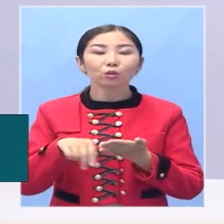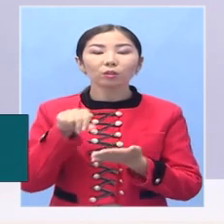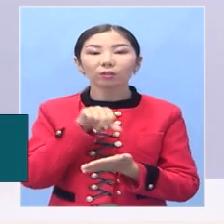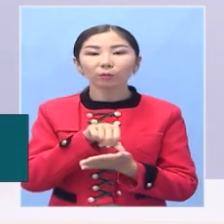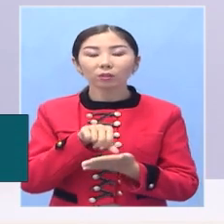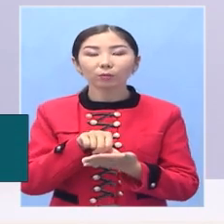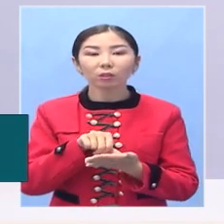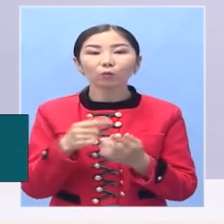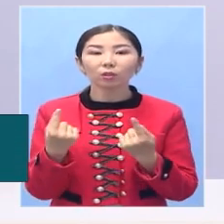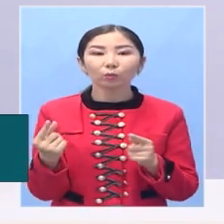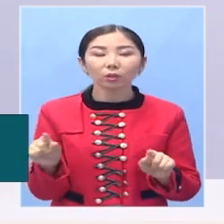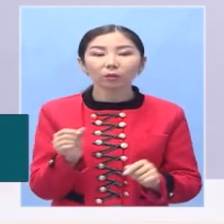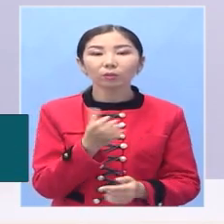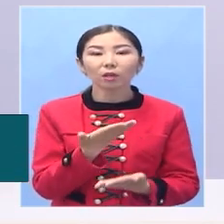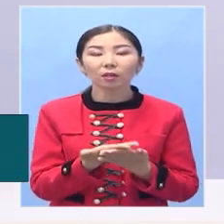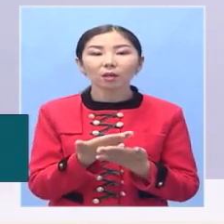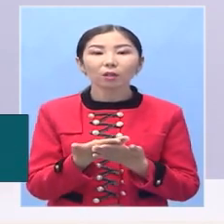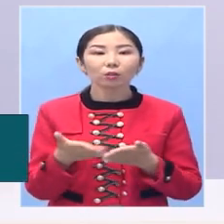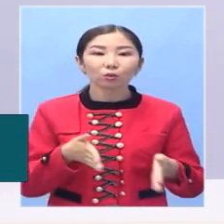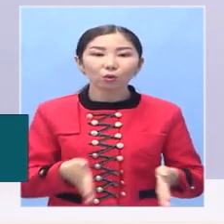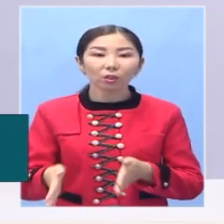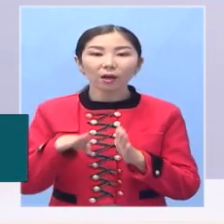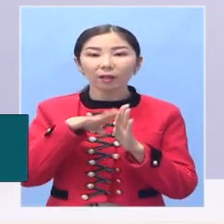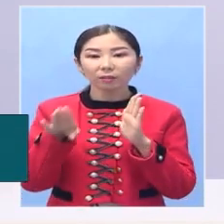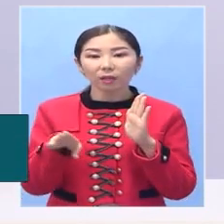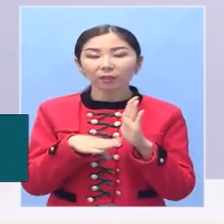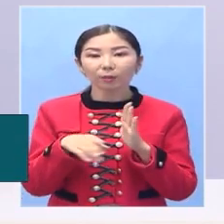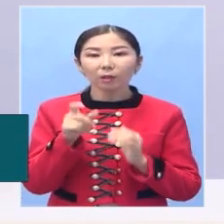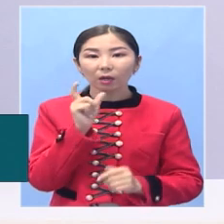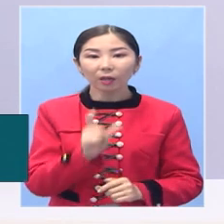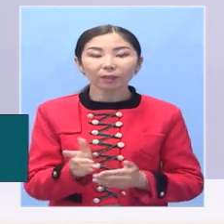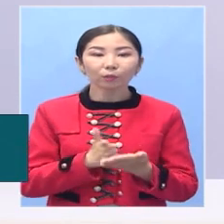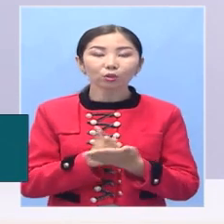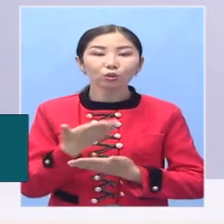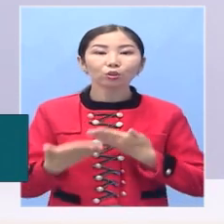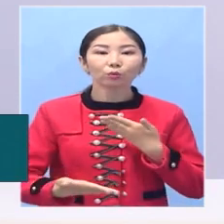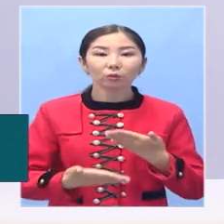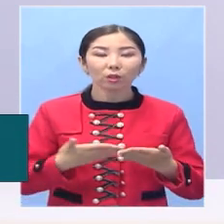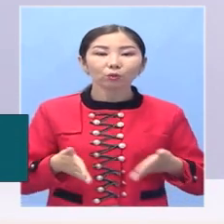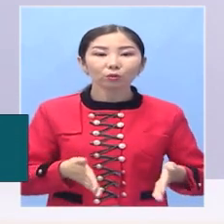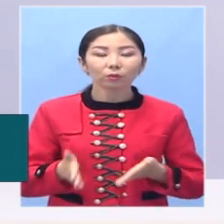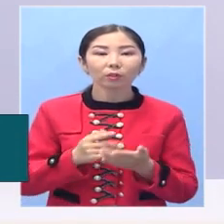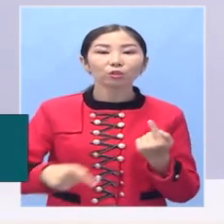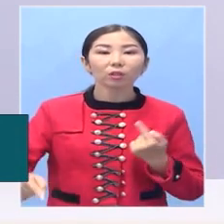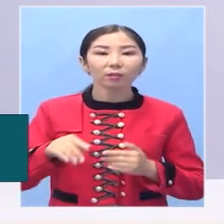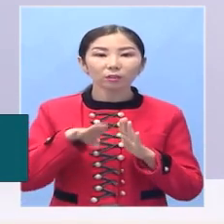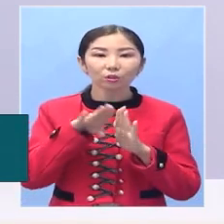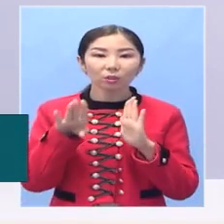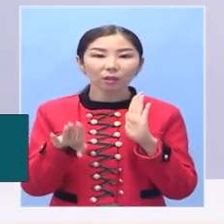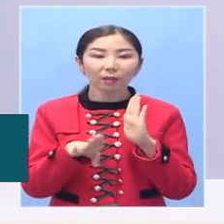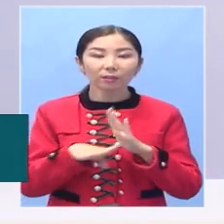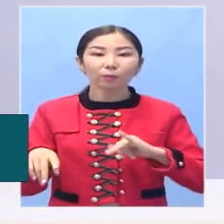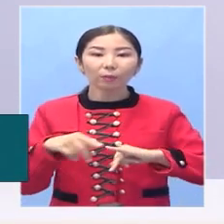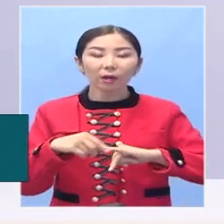мысалы мына жол асты адам өтетін Жол өткелдері, иә. Жер астымен. Иә, олардың